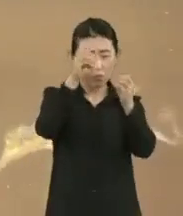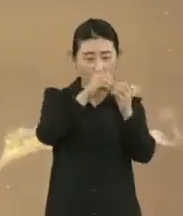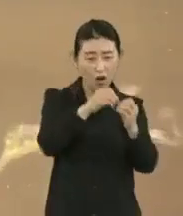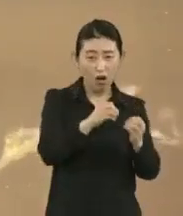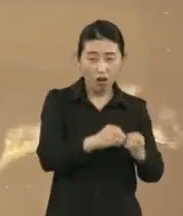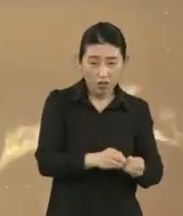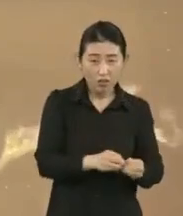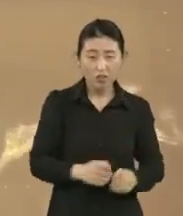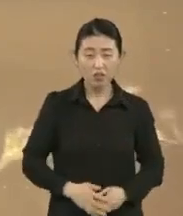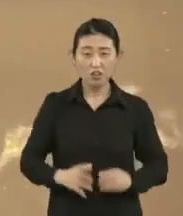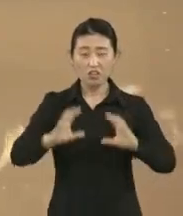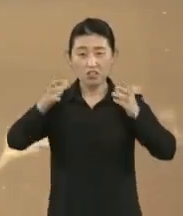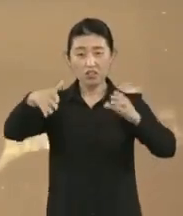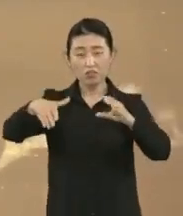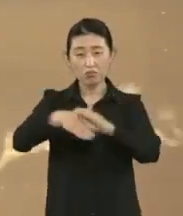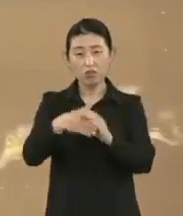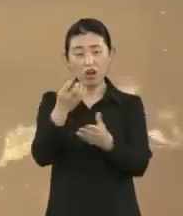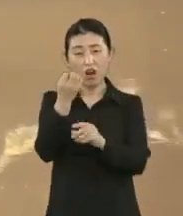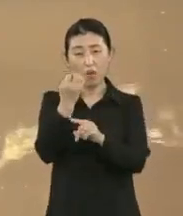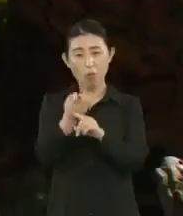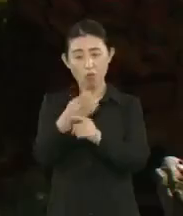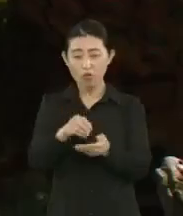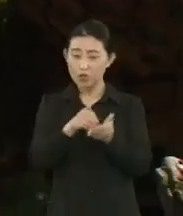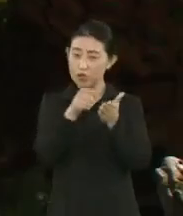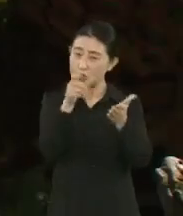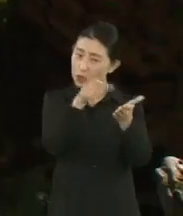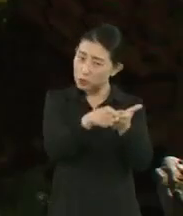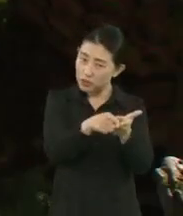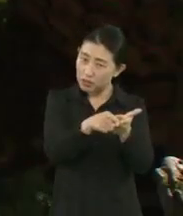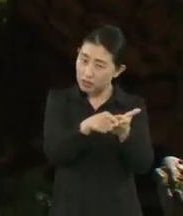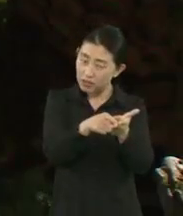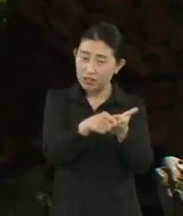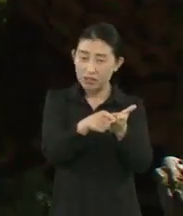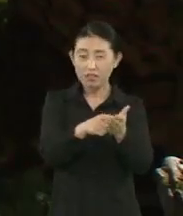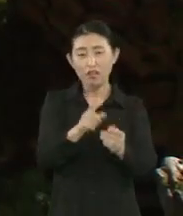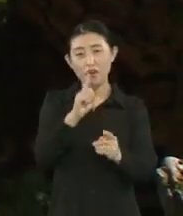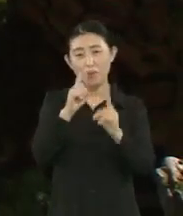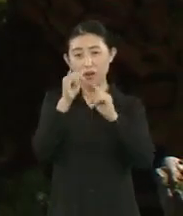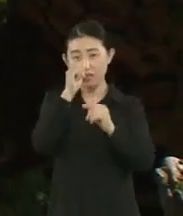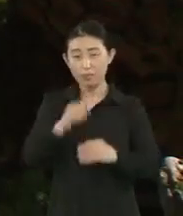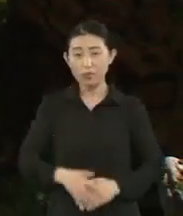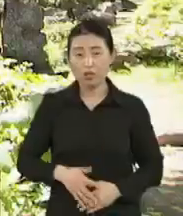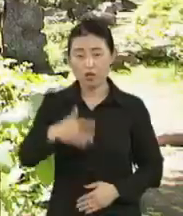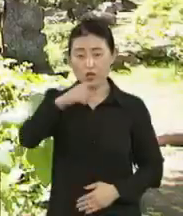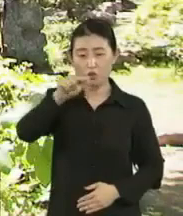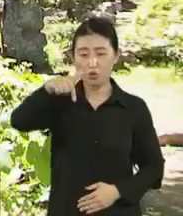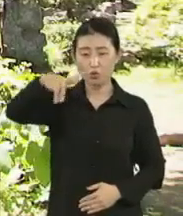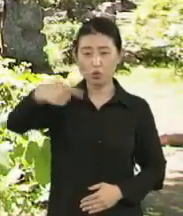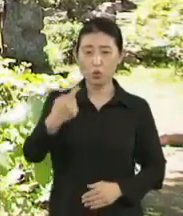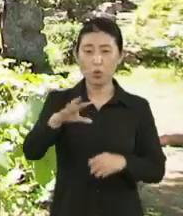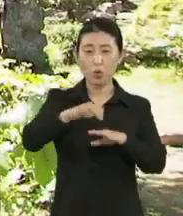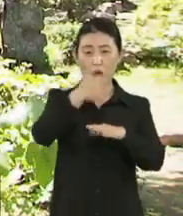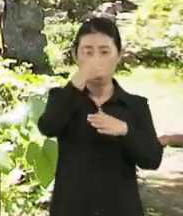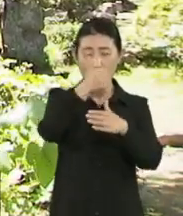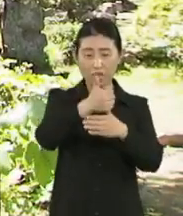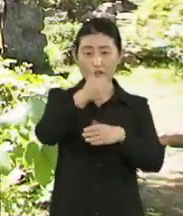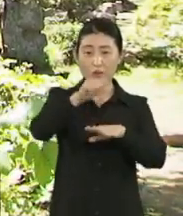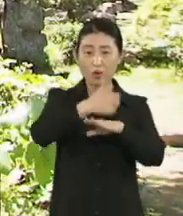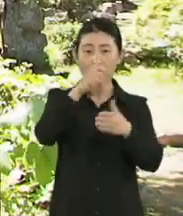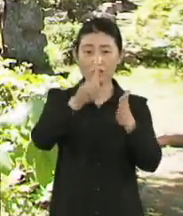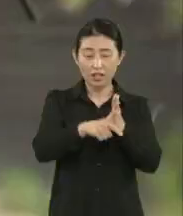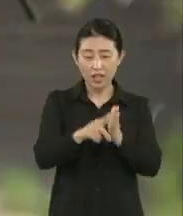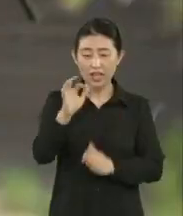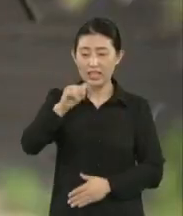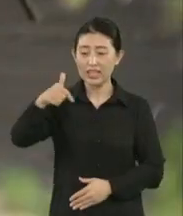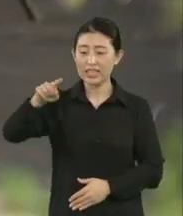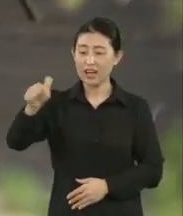학계에서 세계문화유산 등재를 거론하고 있습니다. 건재고택은 조선 숙종 때 문신 외암 이간 선생이